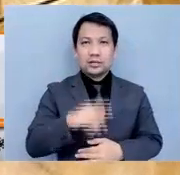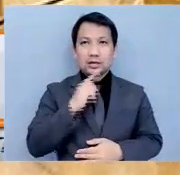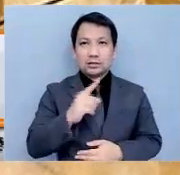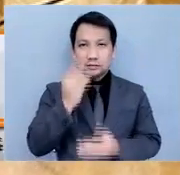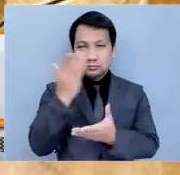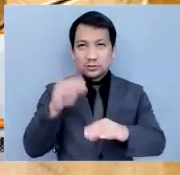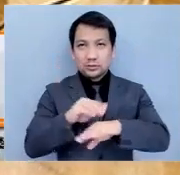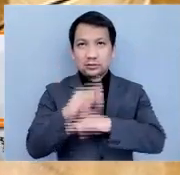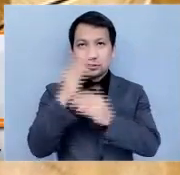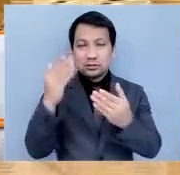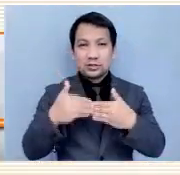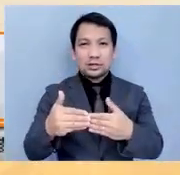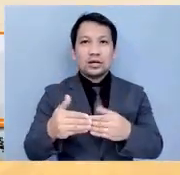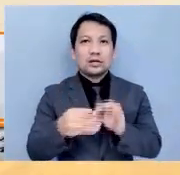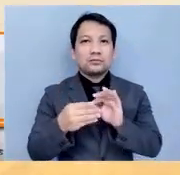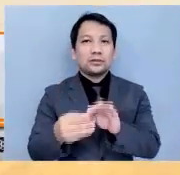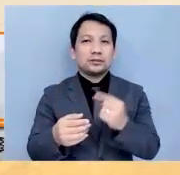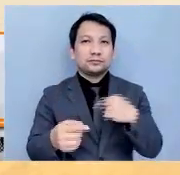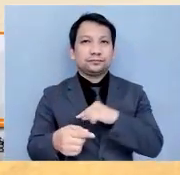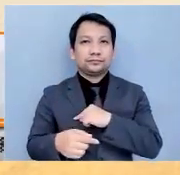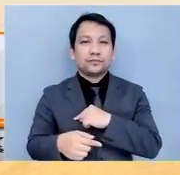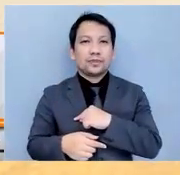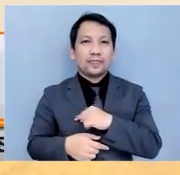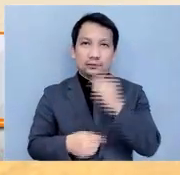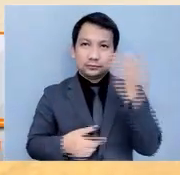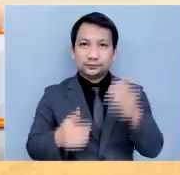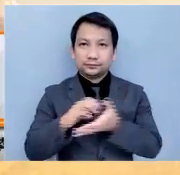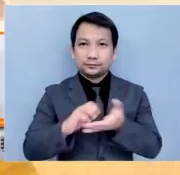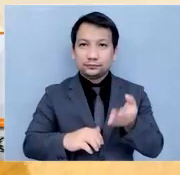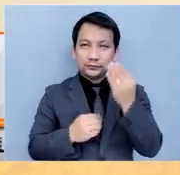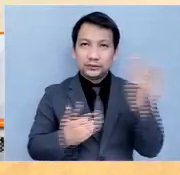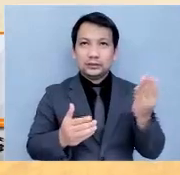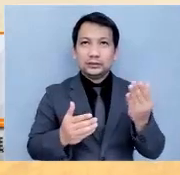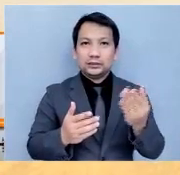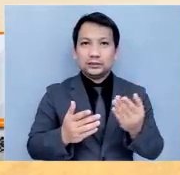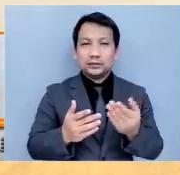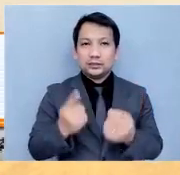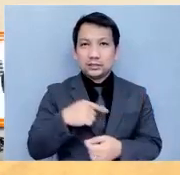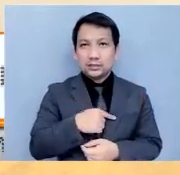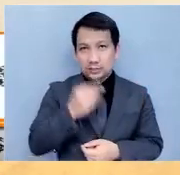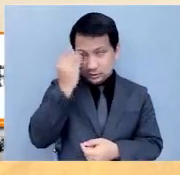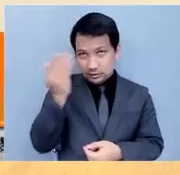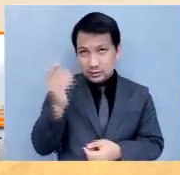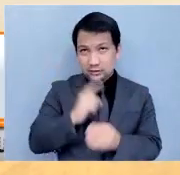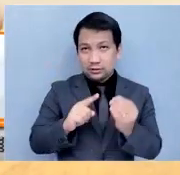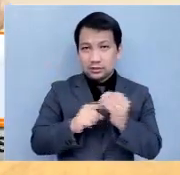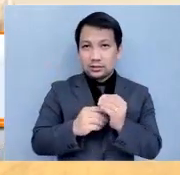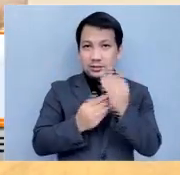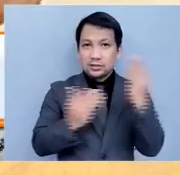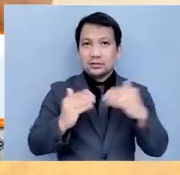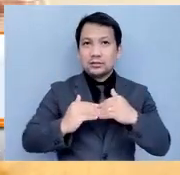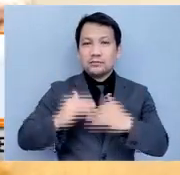pa kasi nila ang mga stakeholder. Hindi naman ibig sabihin nito, binabawasan natin yung kaalaman. No? It's really we need to focus on